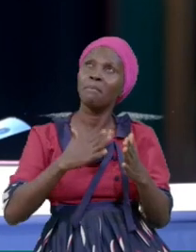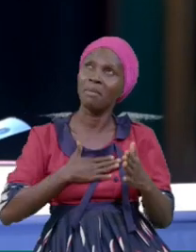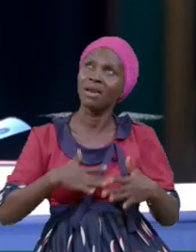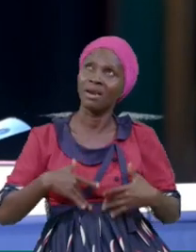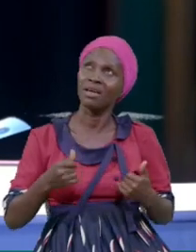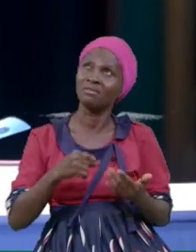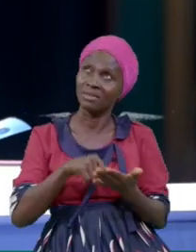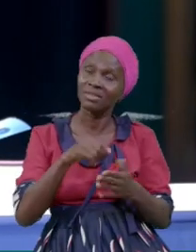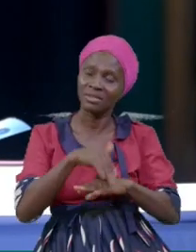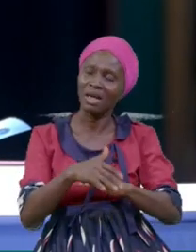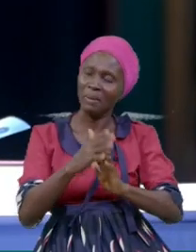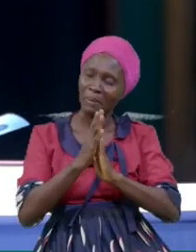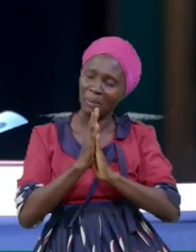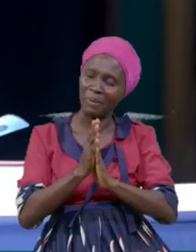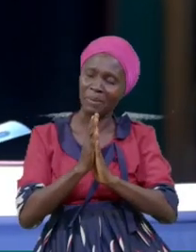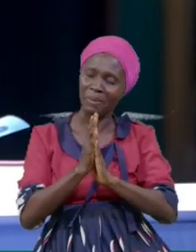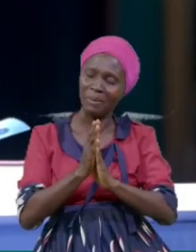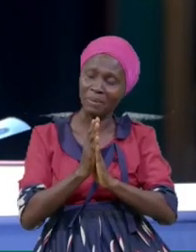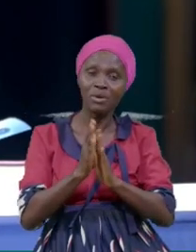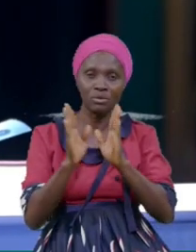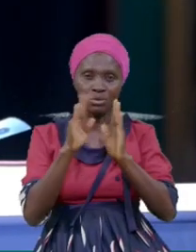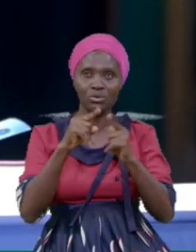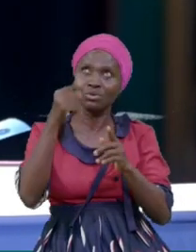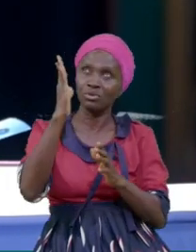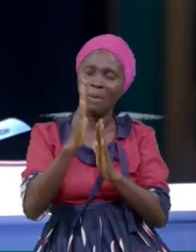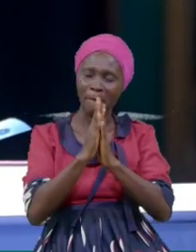vie. Parle à Dieu.